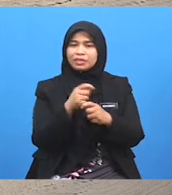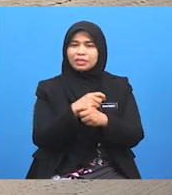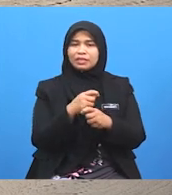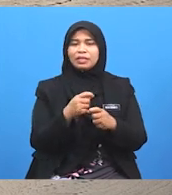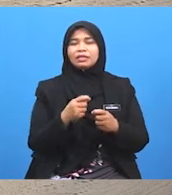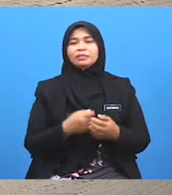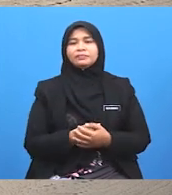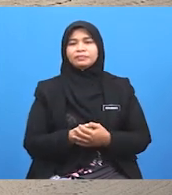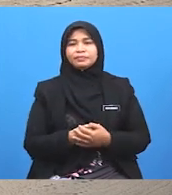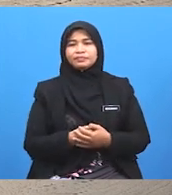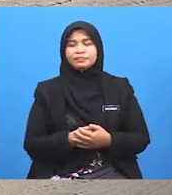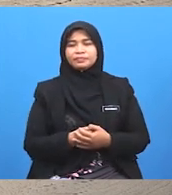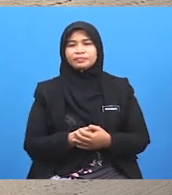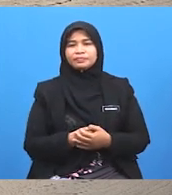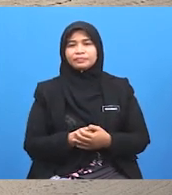tersebut.